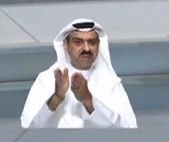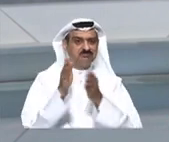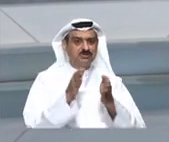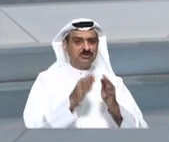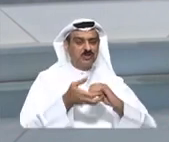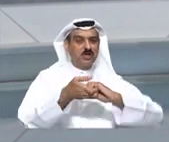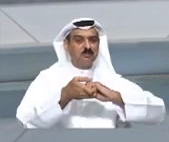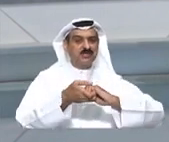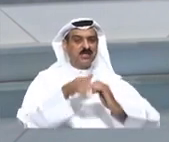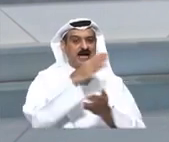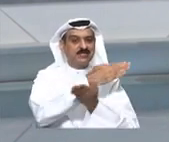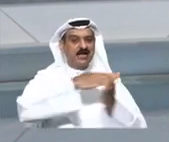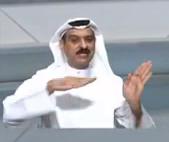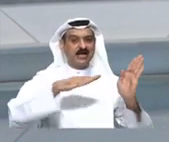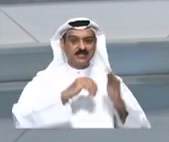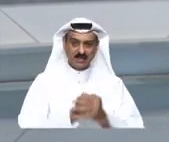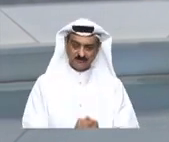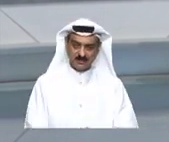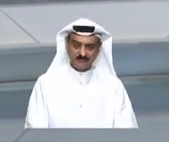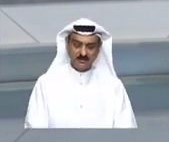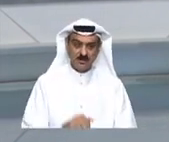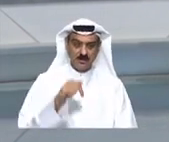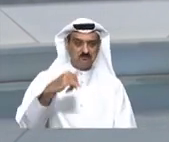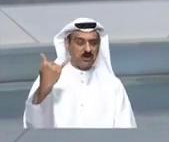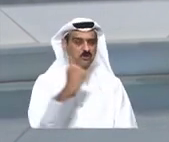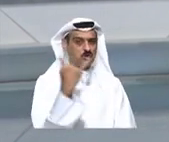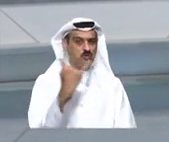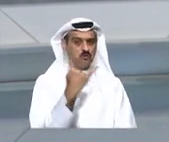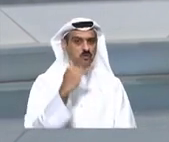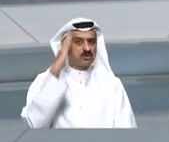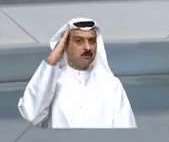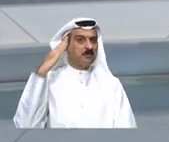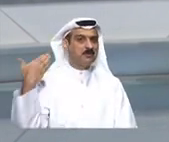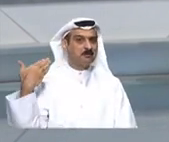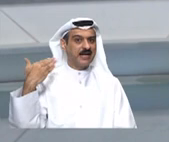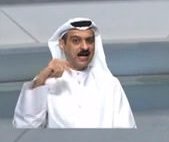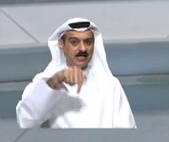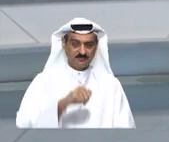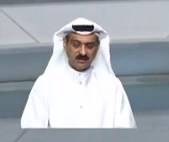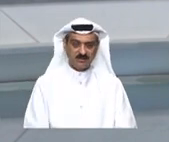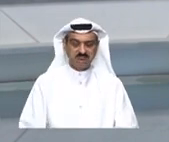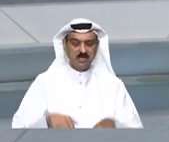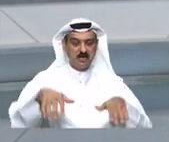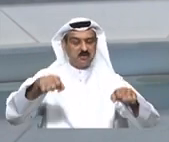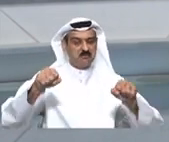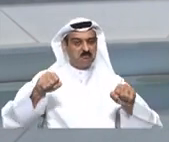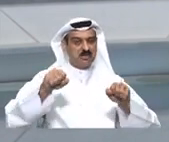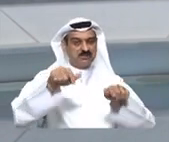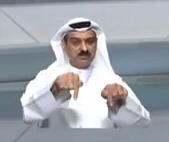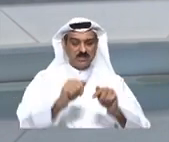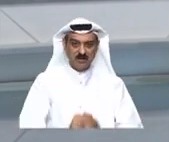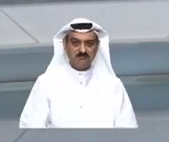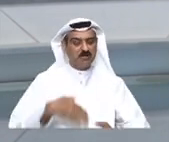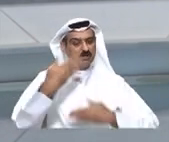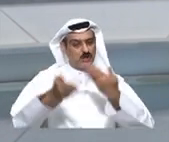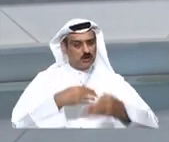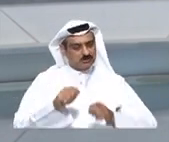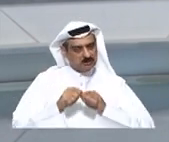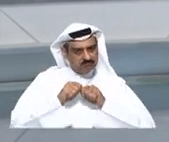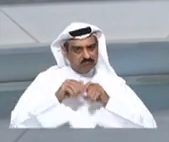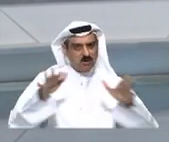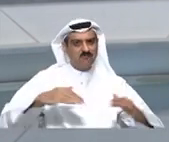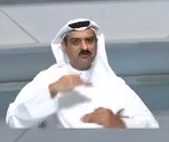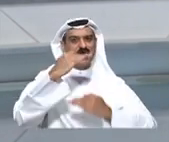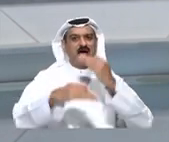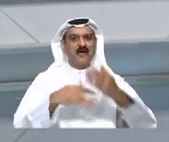اللعبة، حيث يأتي ذلك من منطلق الاهتمام بالرياضة النسائية من قبل مجلس إدارة الاتحاد الذي يسعى لنشر اللعبة